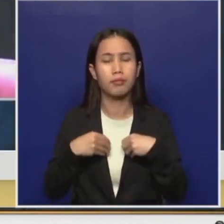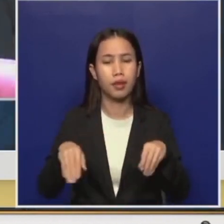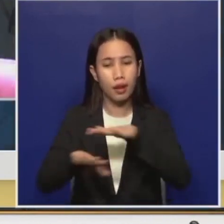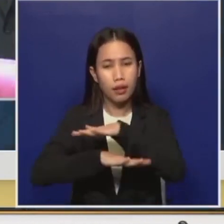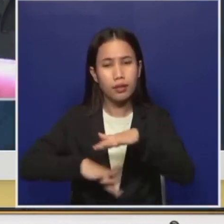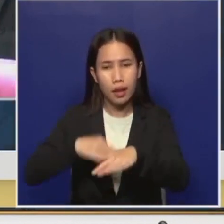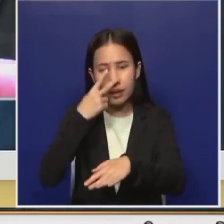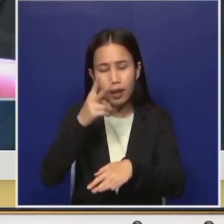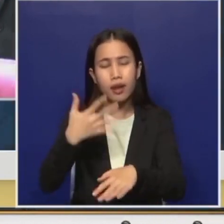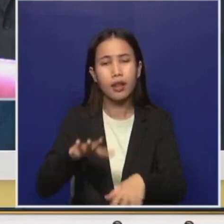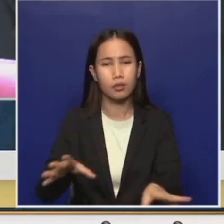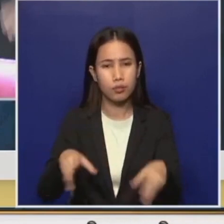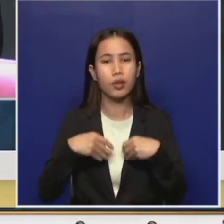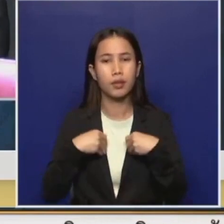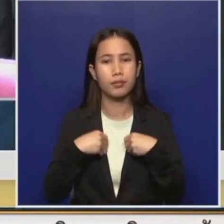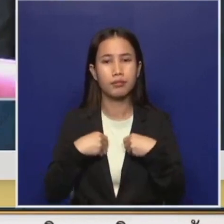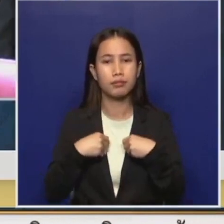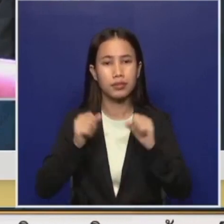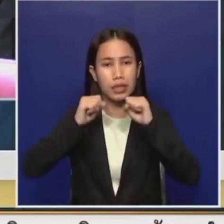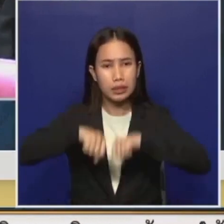มจำนตัขการร develop